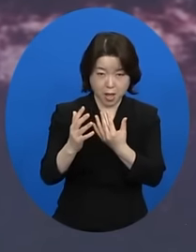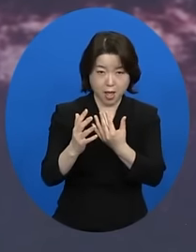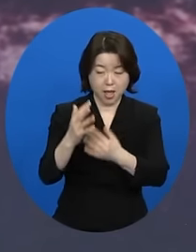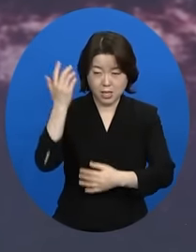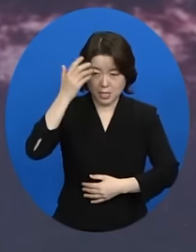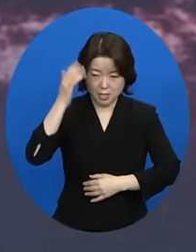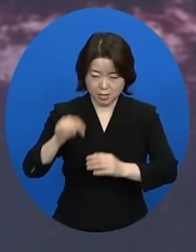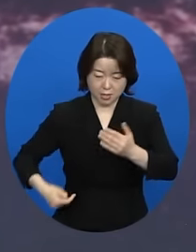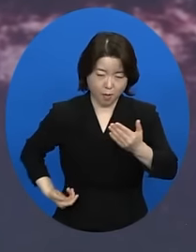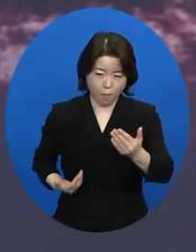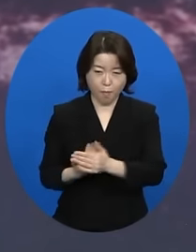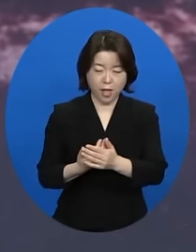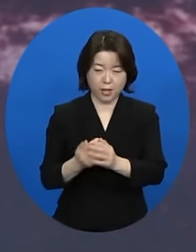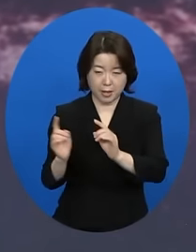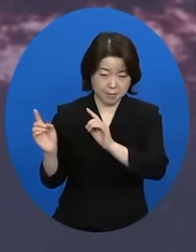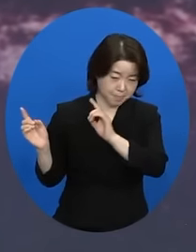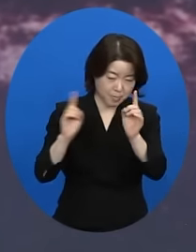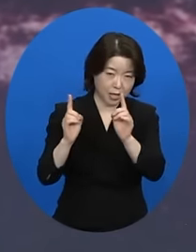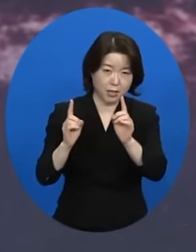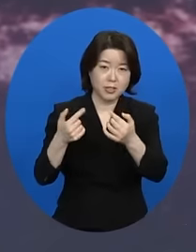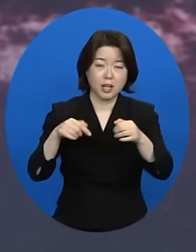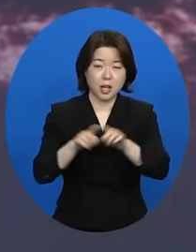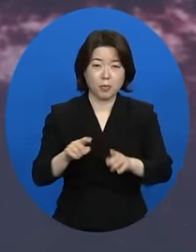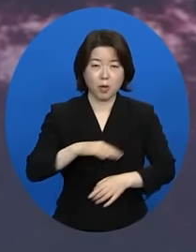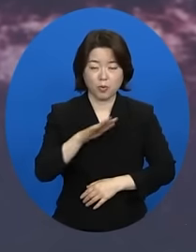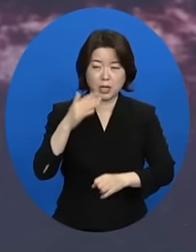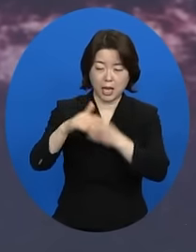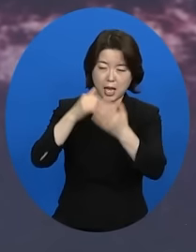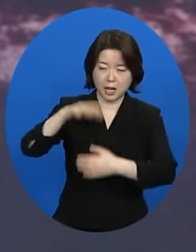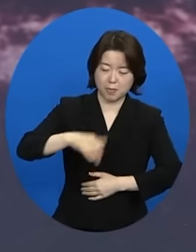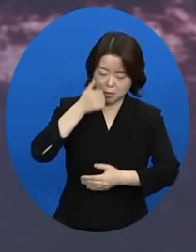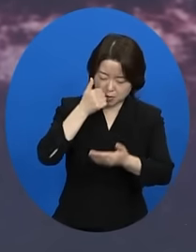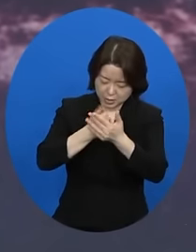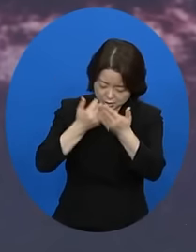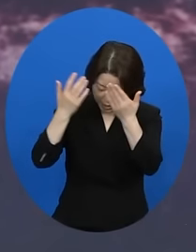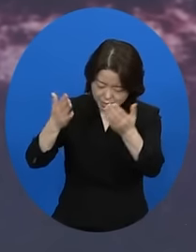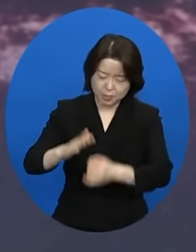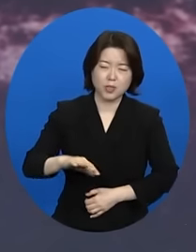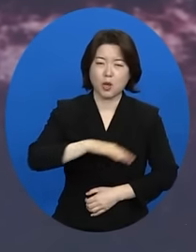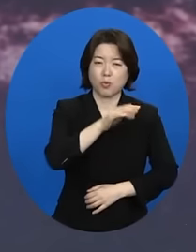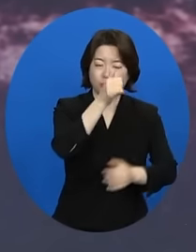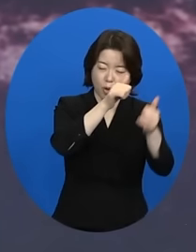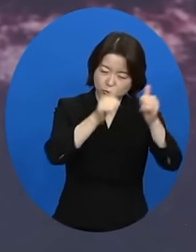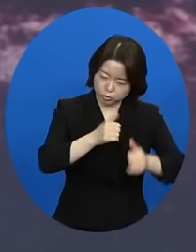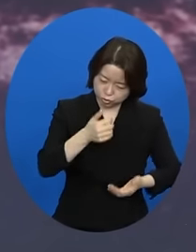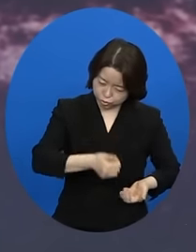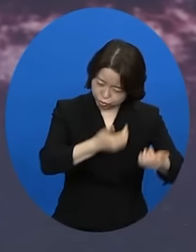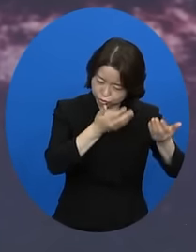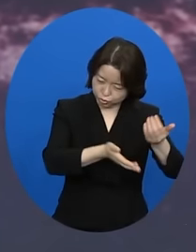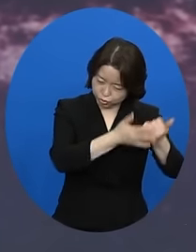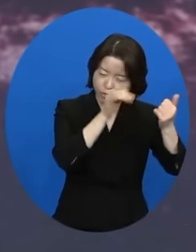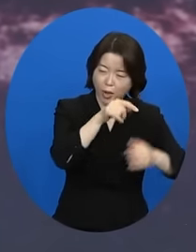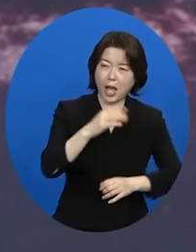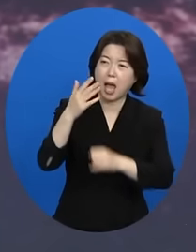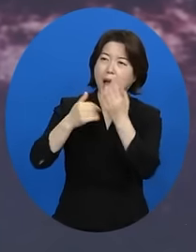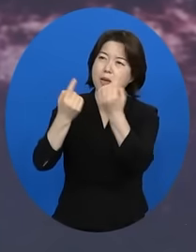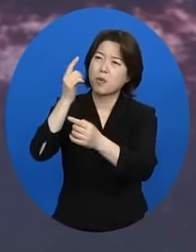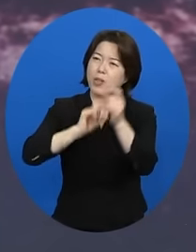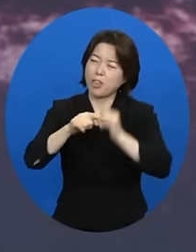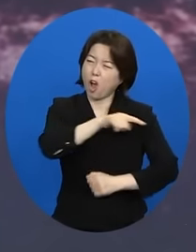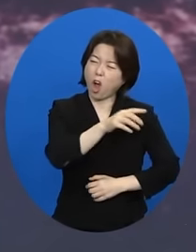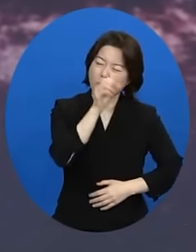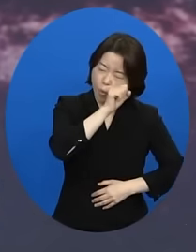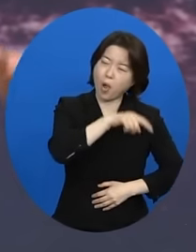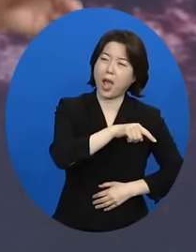영적 회개와 각성과 함께 우리가 하나님 앞에 범죄하였습니다. 우리가 우상을 숭배하였습니다. 우리가 하나님보다 더 의지하고 사랑했던